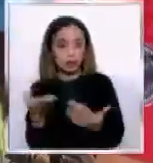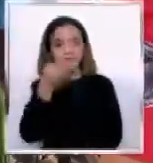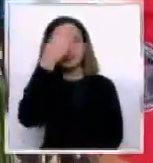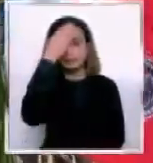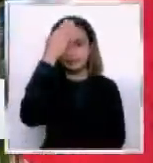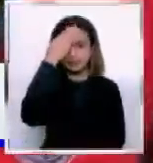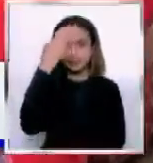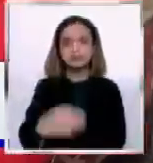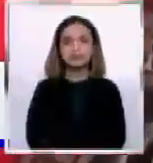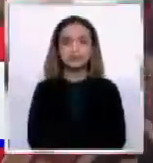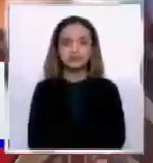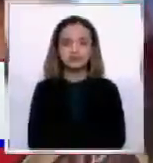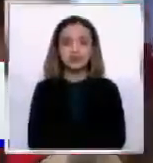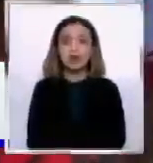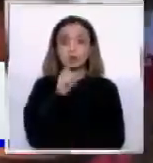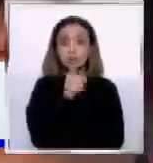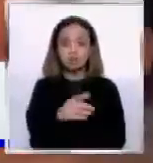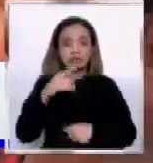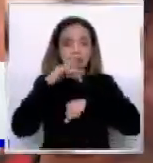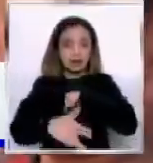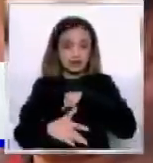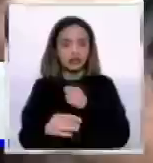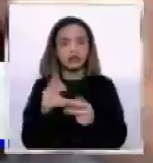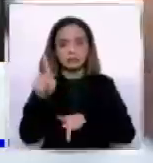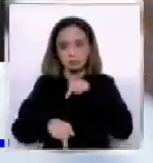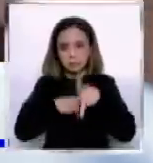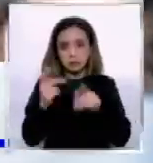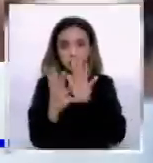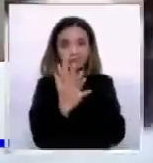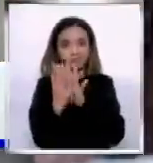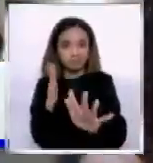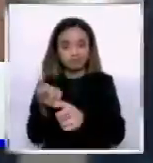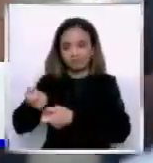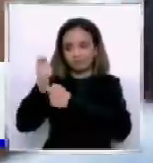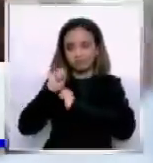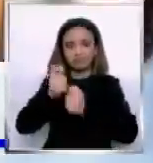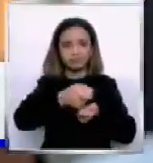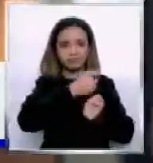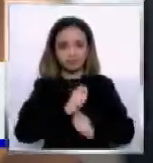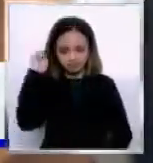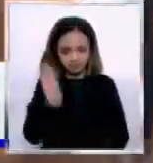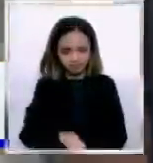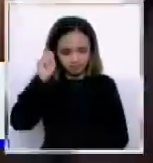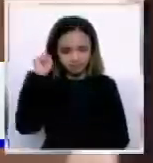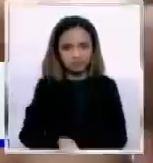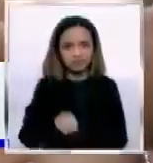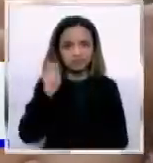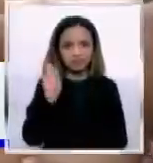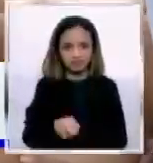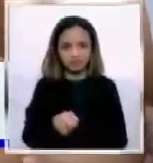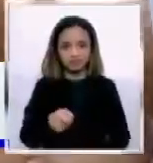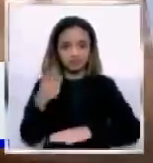Bago nito, maaga pa lang, nakapila na ang mga namamanata. Isa-isang tinatabad o pinapalo sa likod ng kahoy